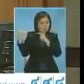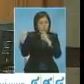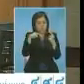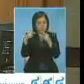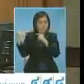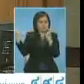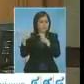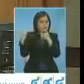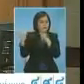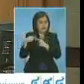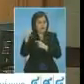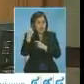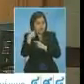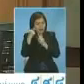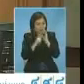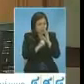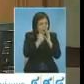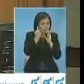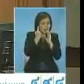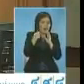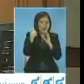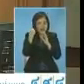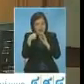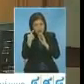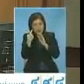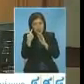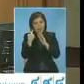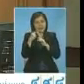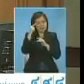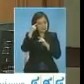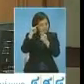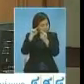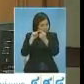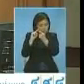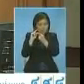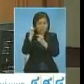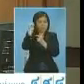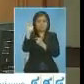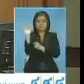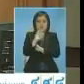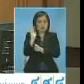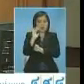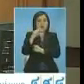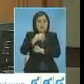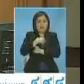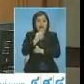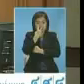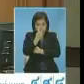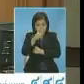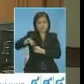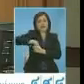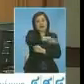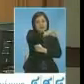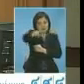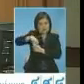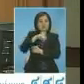านี้ใครจะเป็นคนริเริ่มใครจะเป็นเจ้าของความคิดค่ะแต่ดิฉันอยากเห็นสมาชิกสภาผู้แ